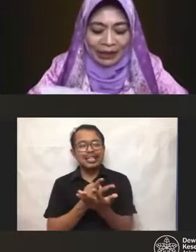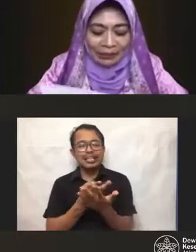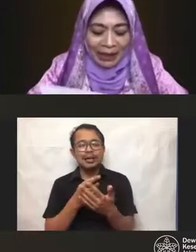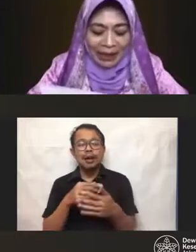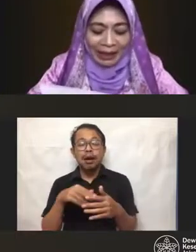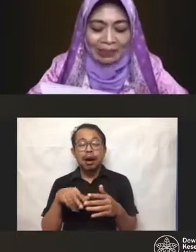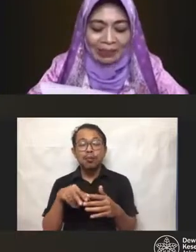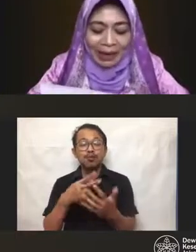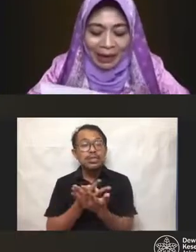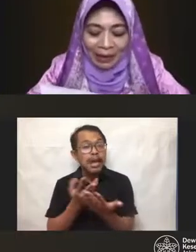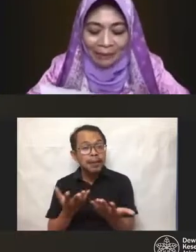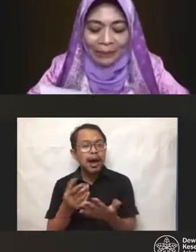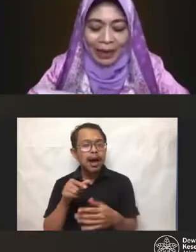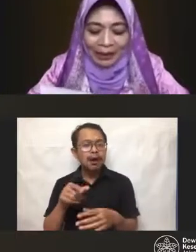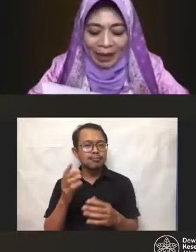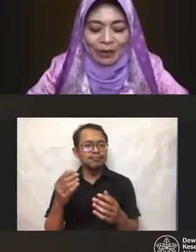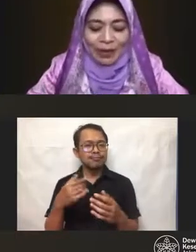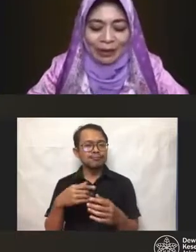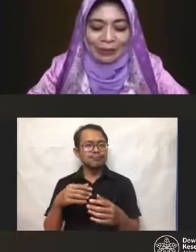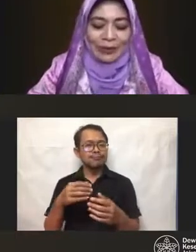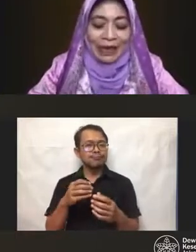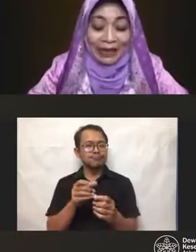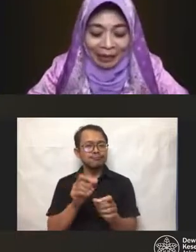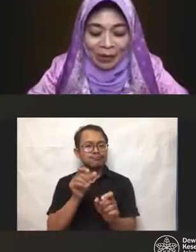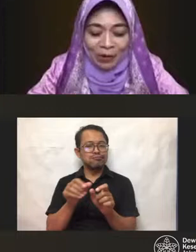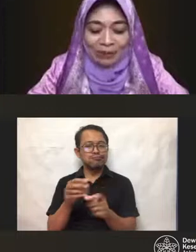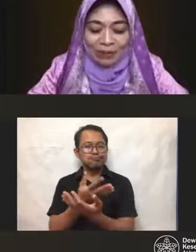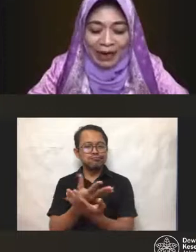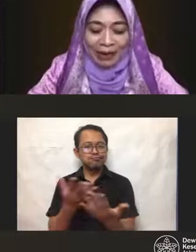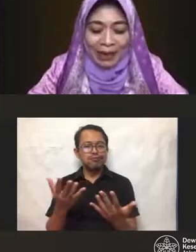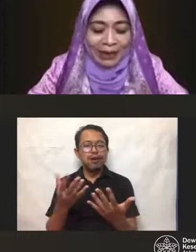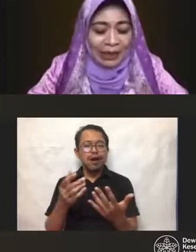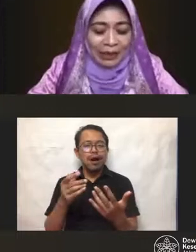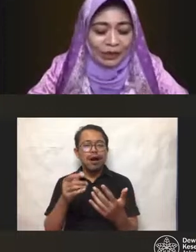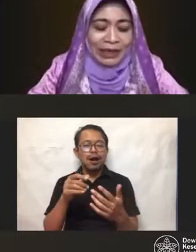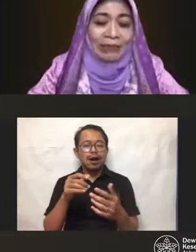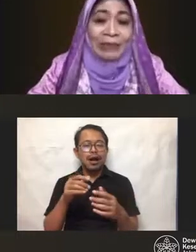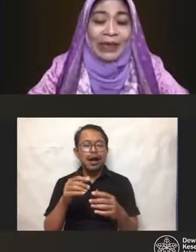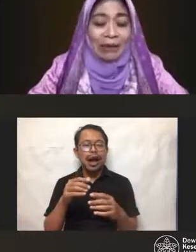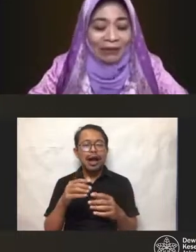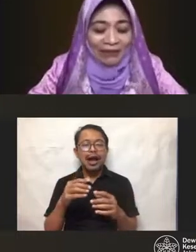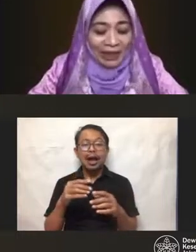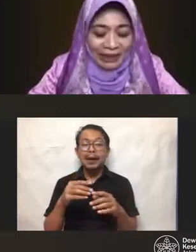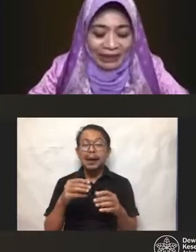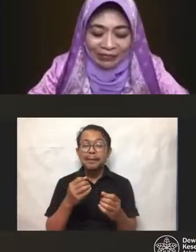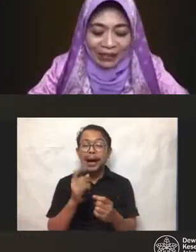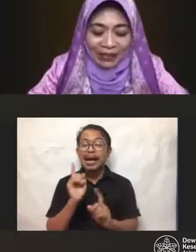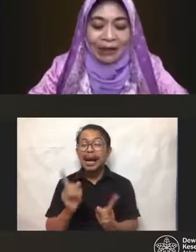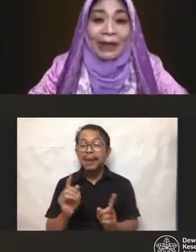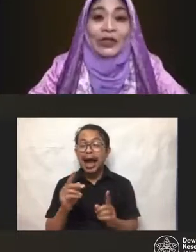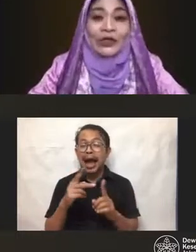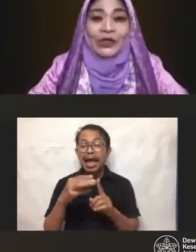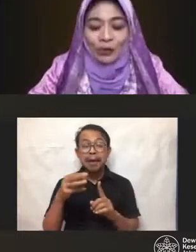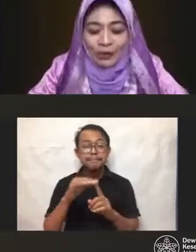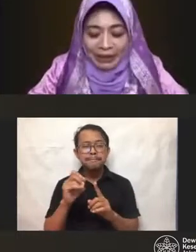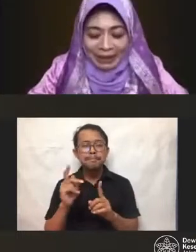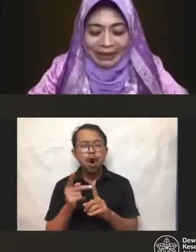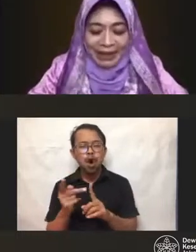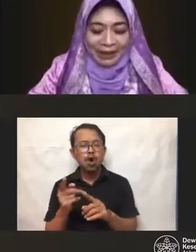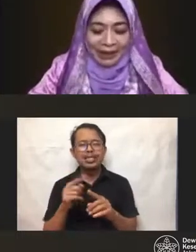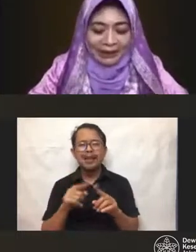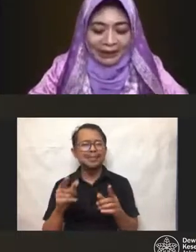atau kesemarakan beragama atau saya menyebutnya kehebohan beragama itu tidak memberikan manfaat signifikan ya bagi